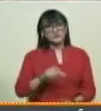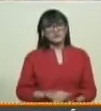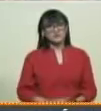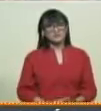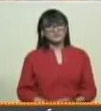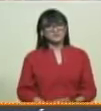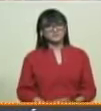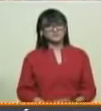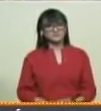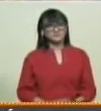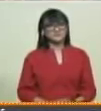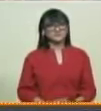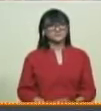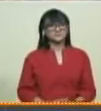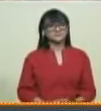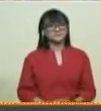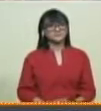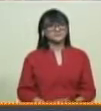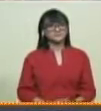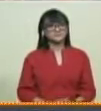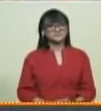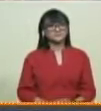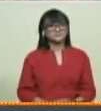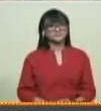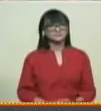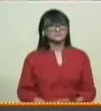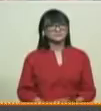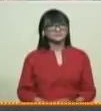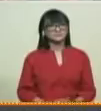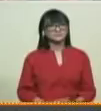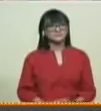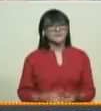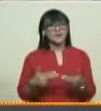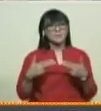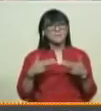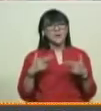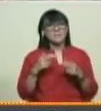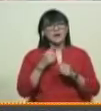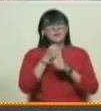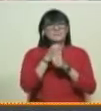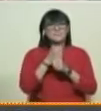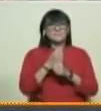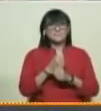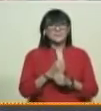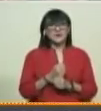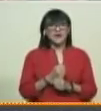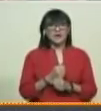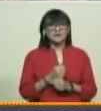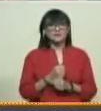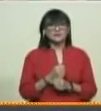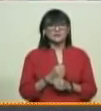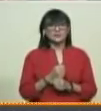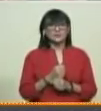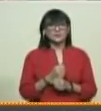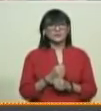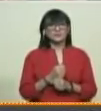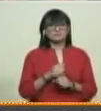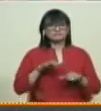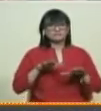beklemektedir. En el puerto Cristóbal de Panamá están esperando para ser impregnados